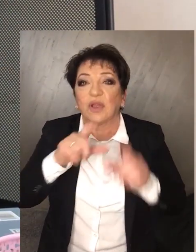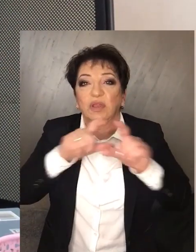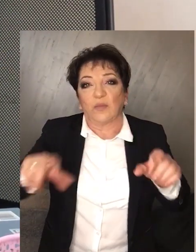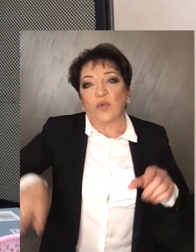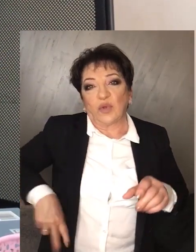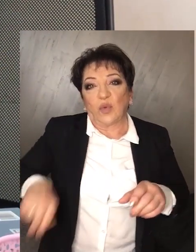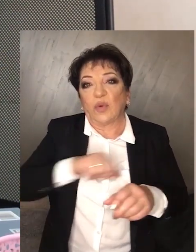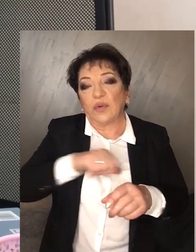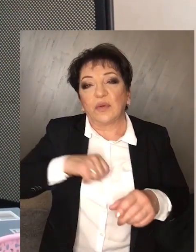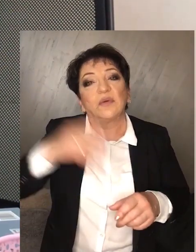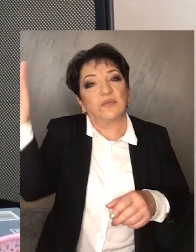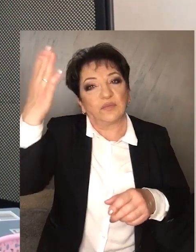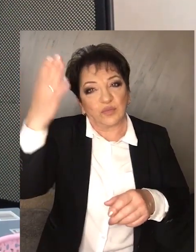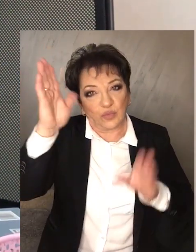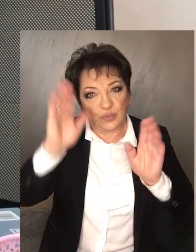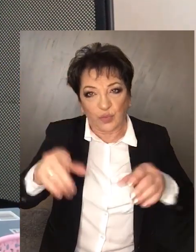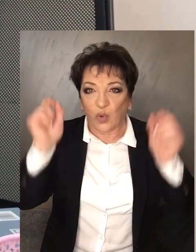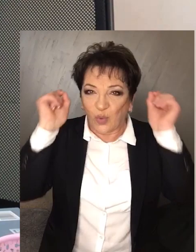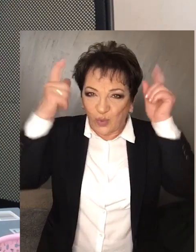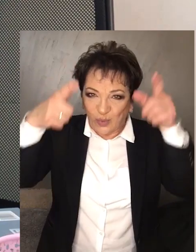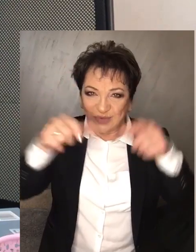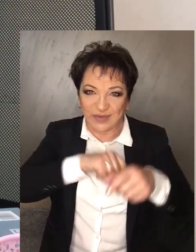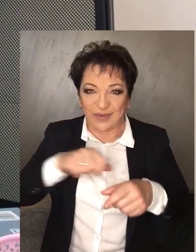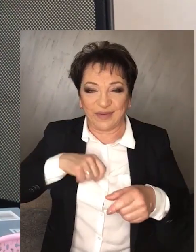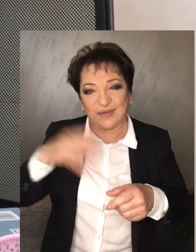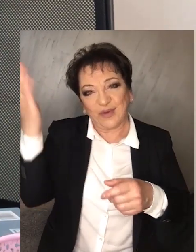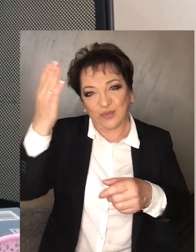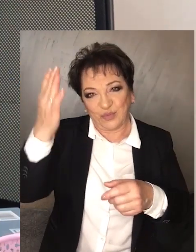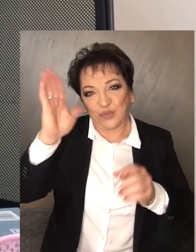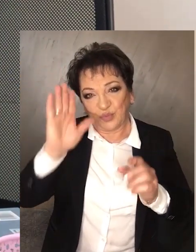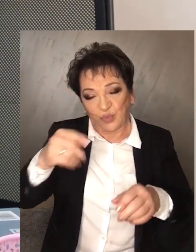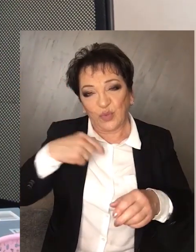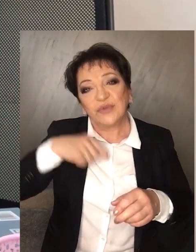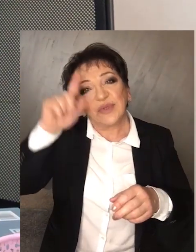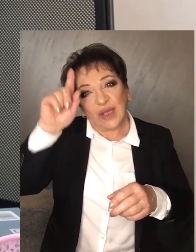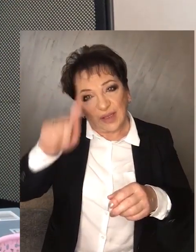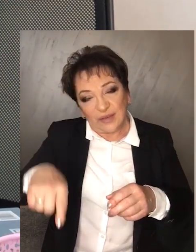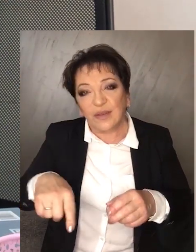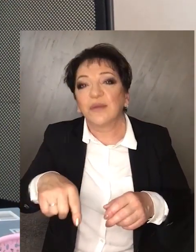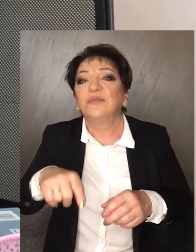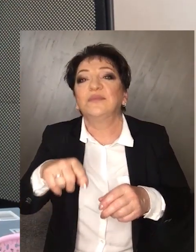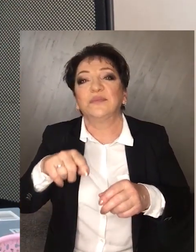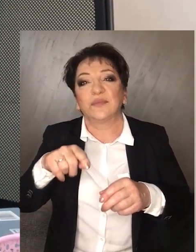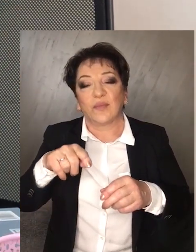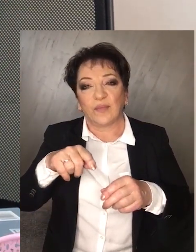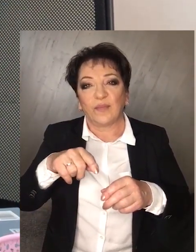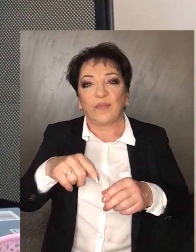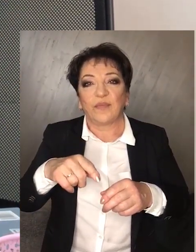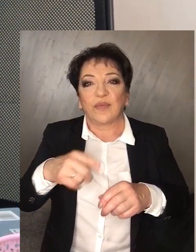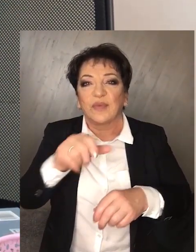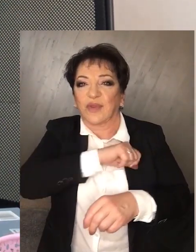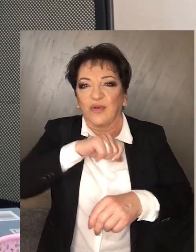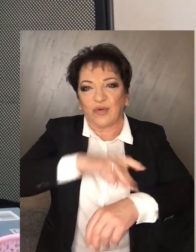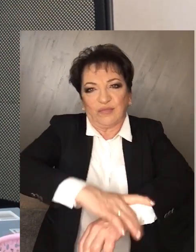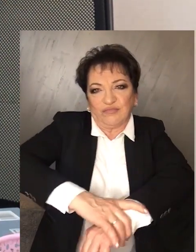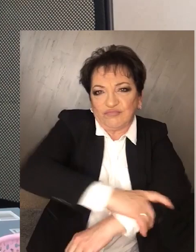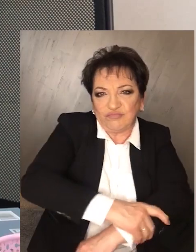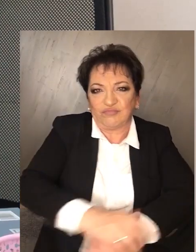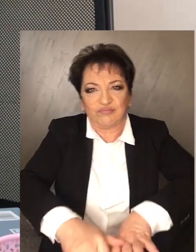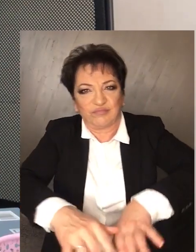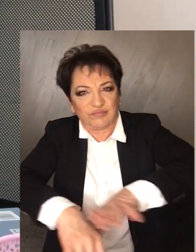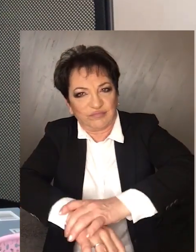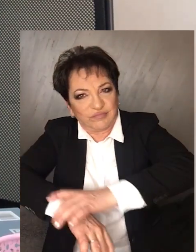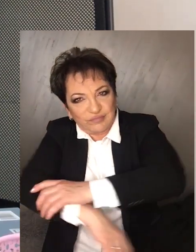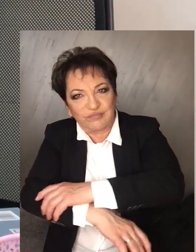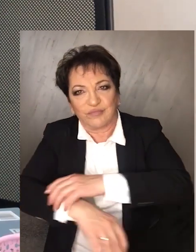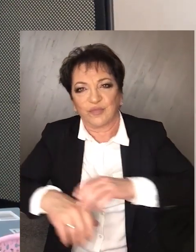չգիտեմ, շատ մեծ չեմ ուզում առաջ ընկնել, երևի այդ մասին կխոսի մեր դպրոցի տնօրենը, Լուսնե Բաբայանը կխոսի, ես գիտեմ, որ